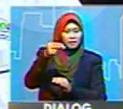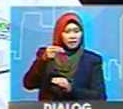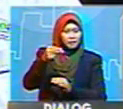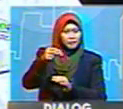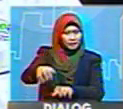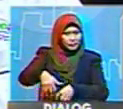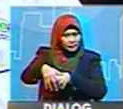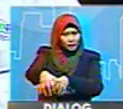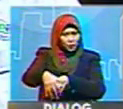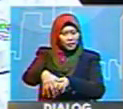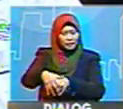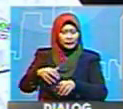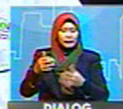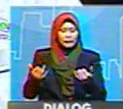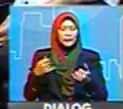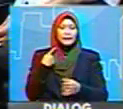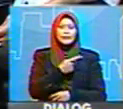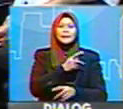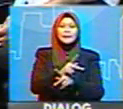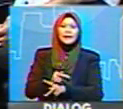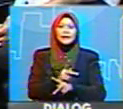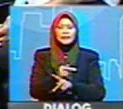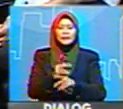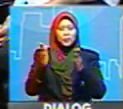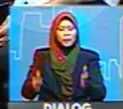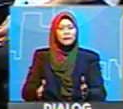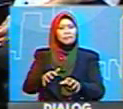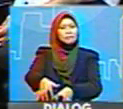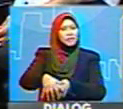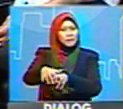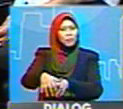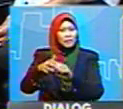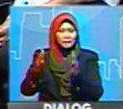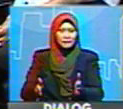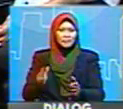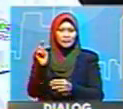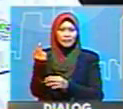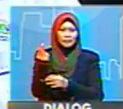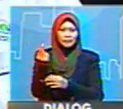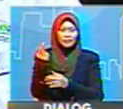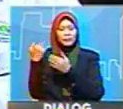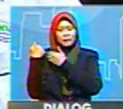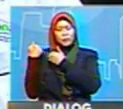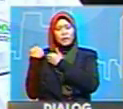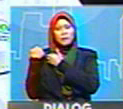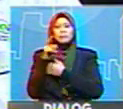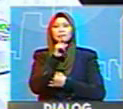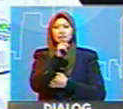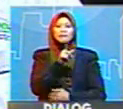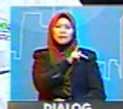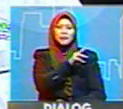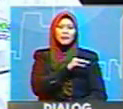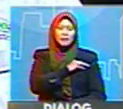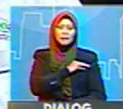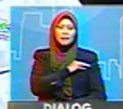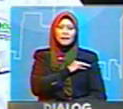er petani saja pesawah itu dari segi er Apa nama peranan sebenar Kementerian